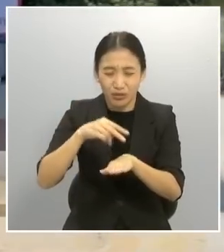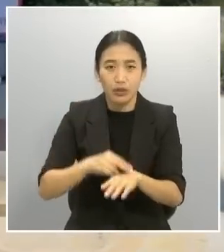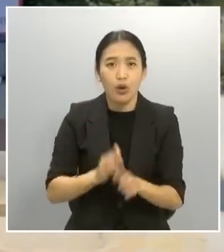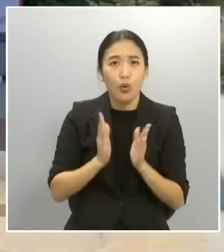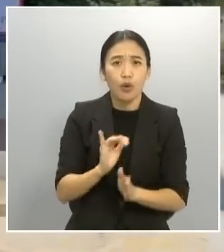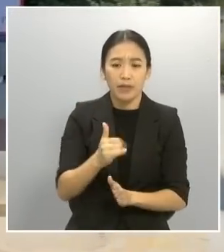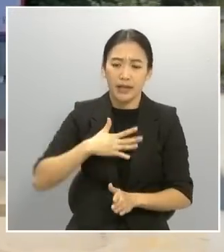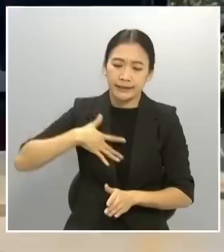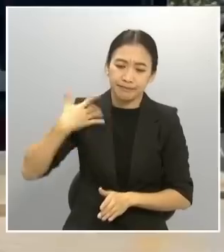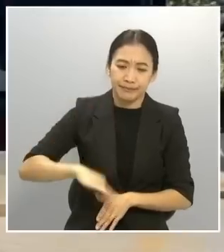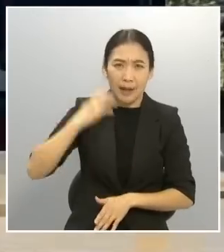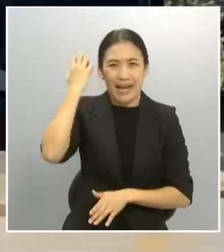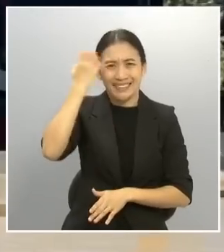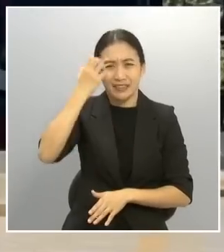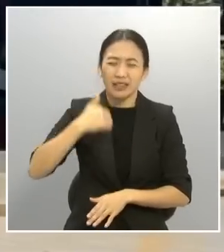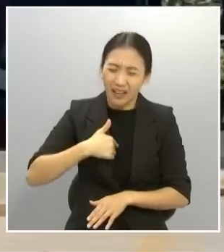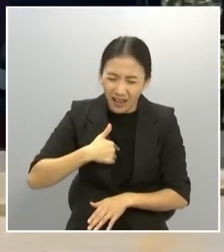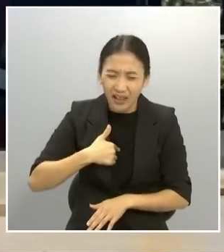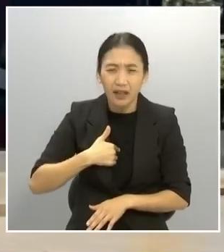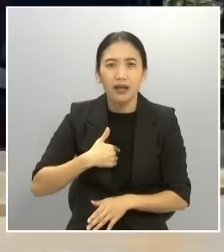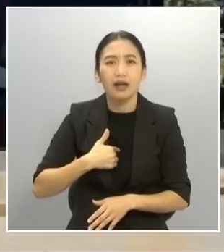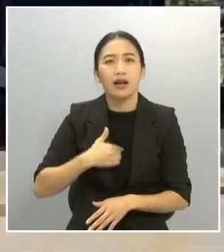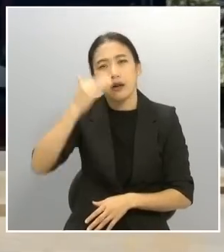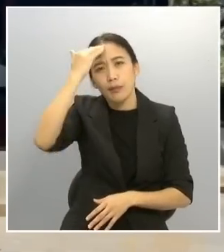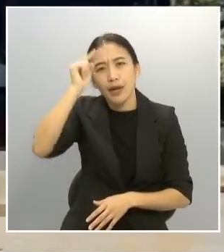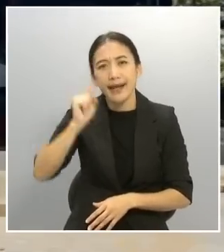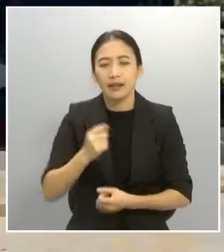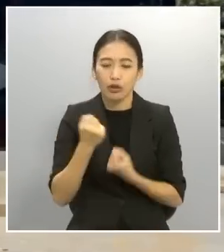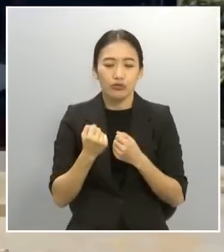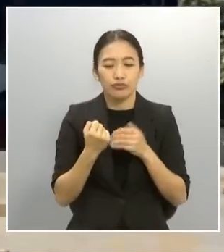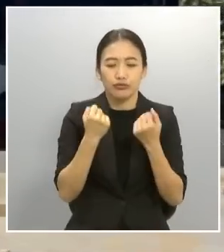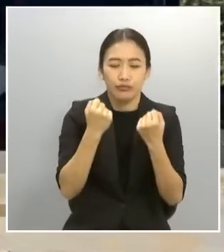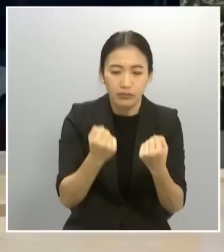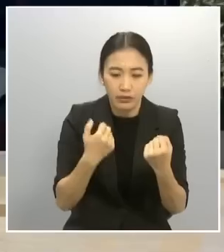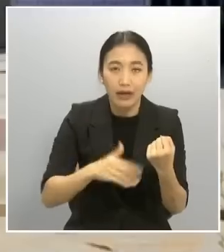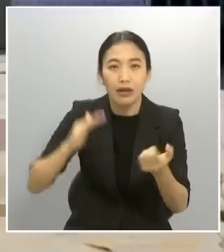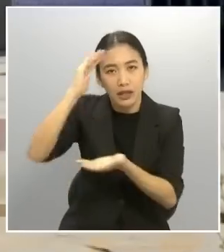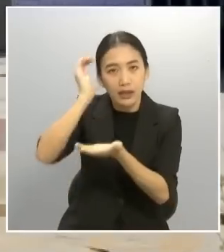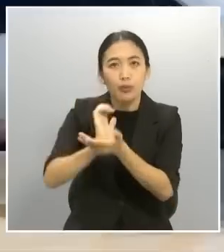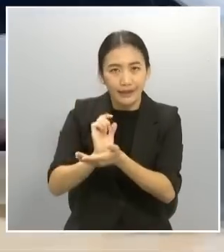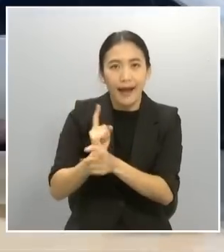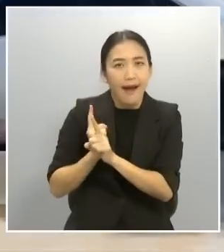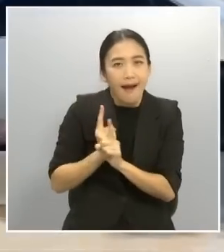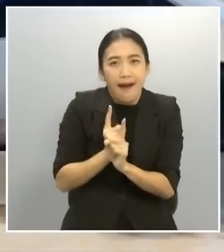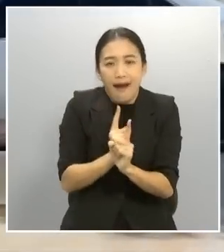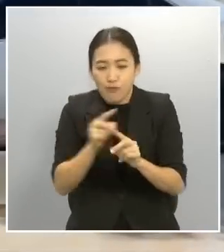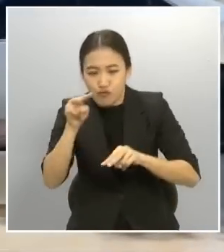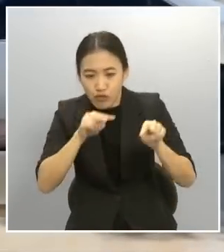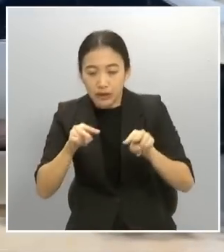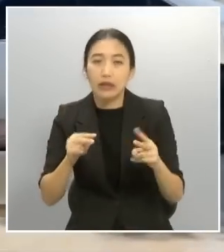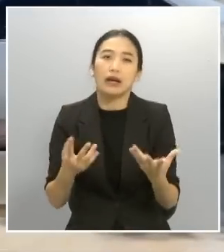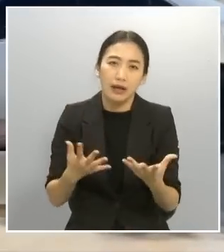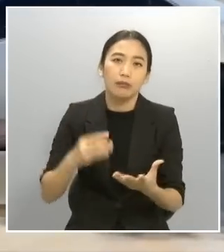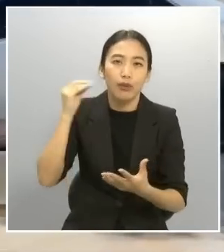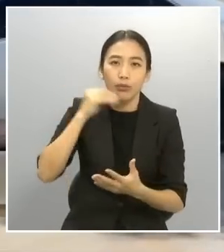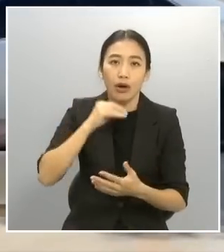ำคาญถึงเวลาเอ้าตามมาค้นตามมาตรวจบางคนเข้ามาแล้วก็โดนตัว